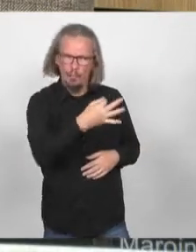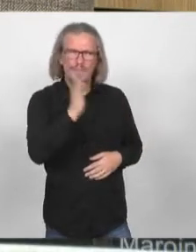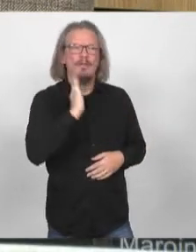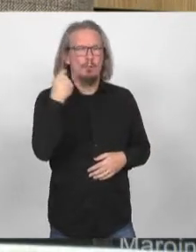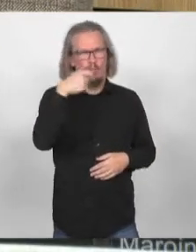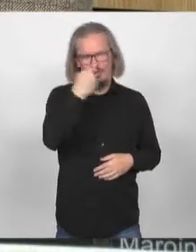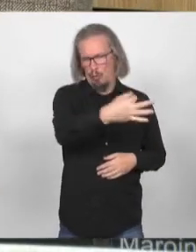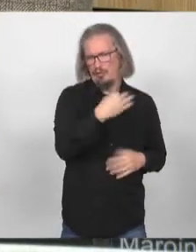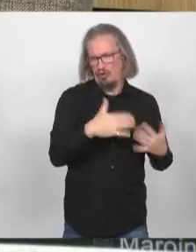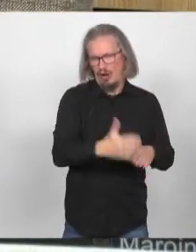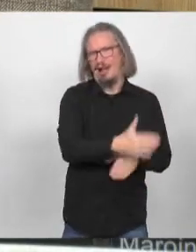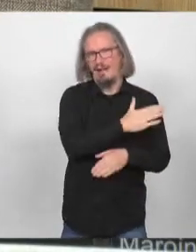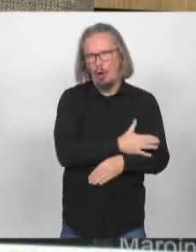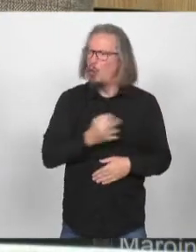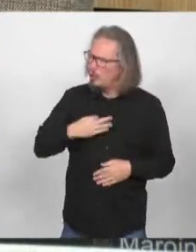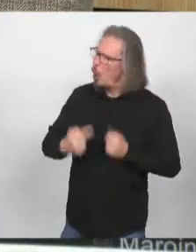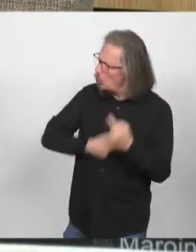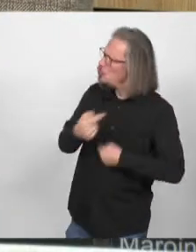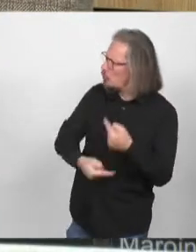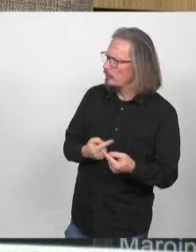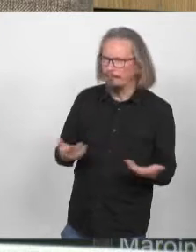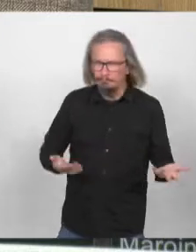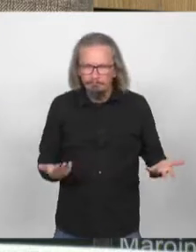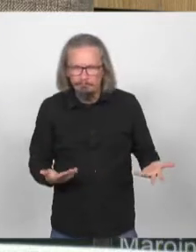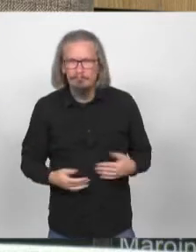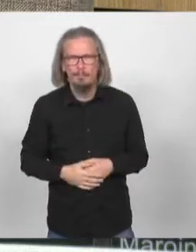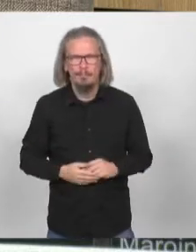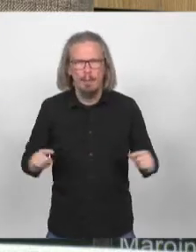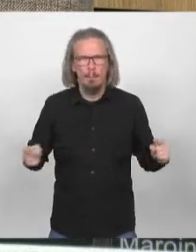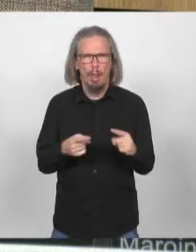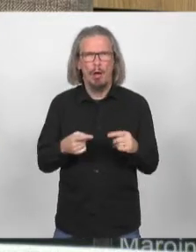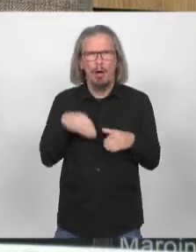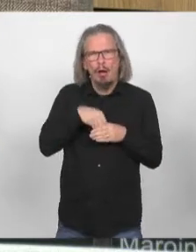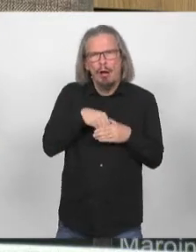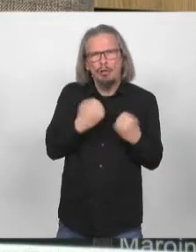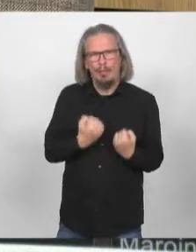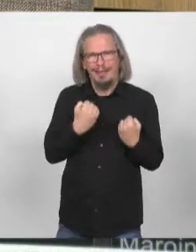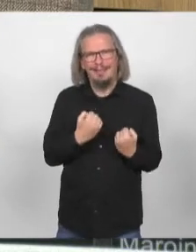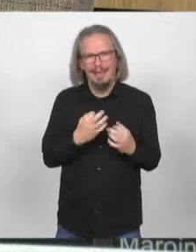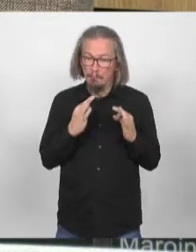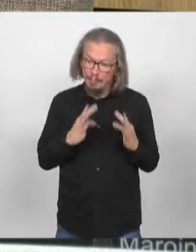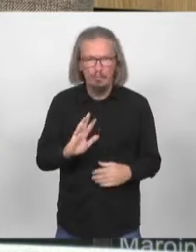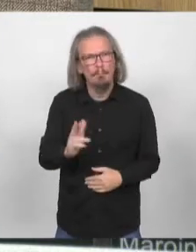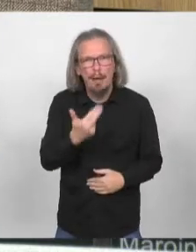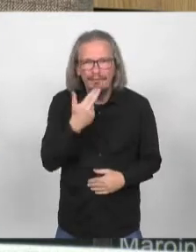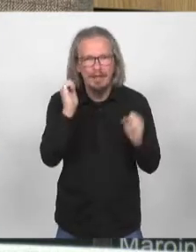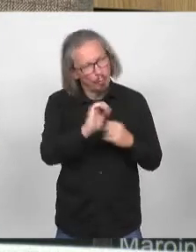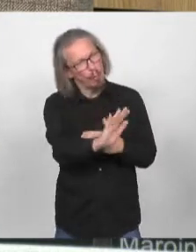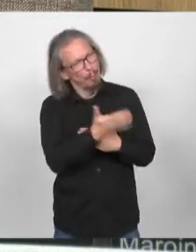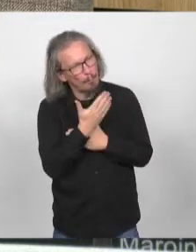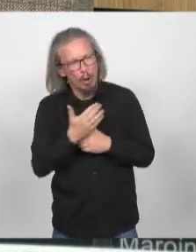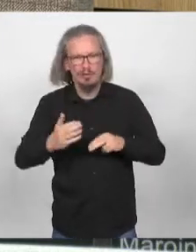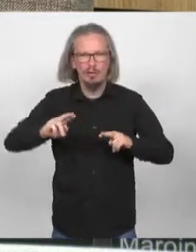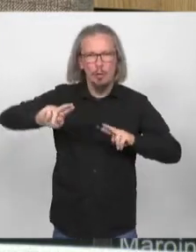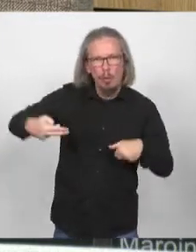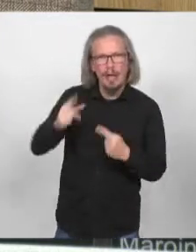Monsieur le Président, que vous y travaillez. Ce plan sobriété aurait été l'occasion parfaite de présenter ces contrats d'objectifs et de